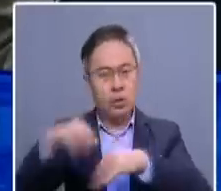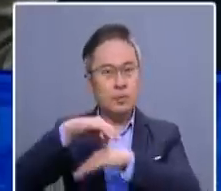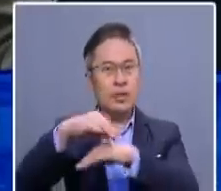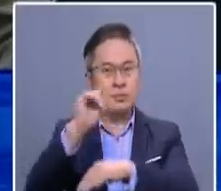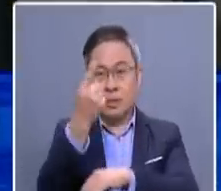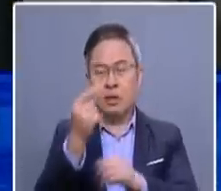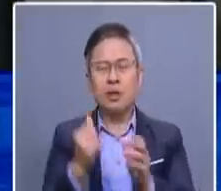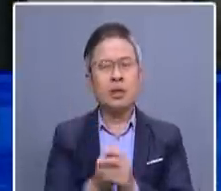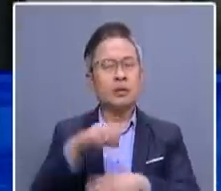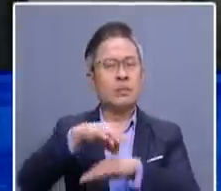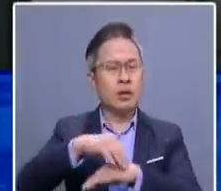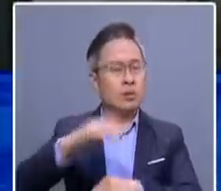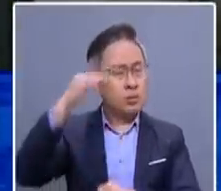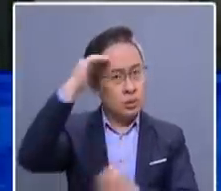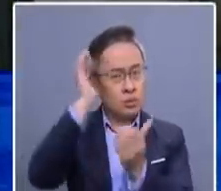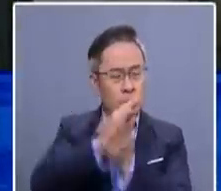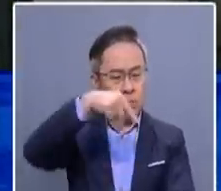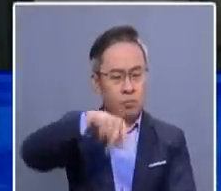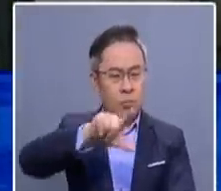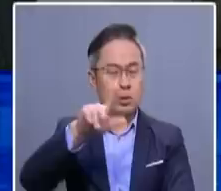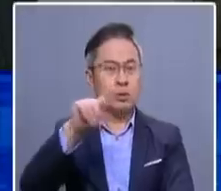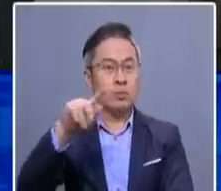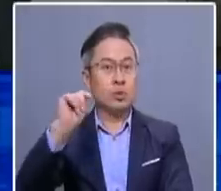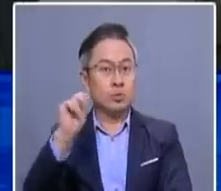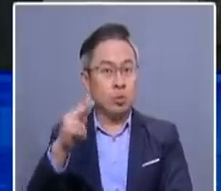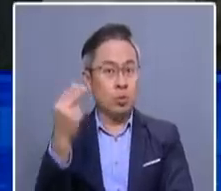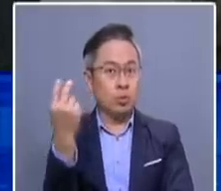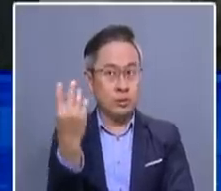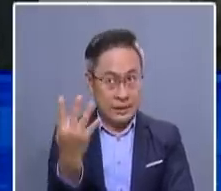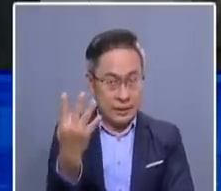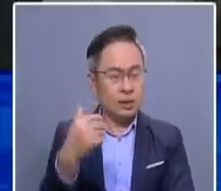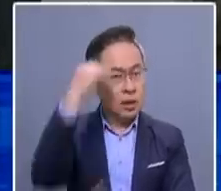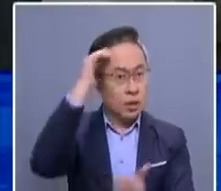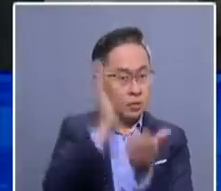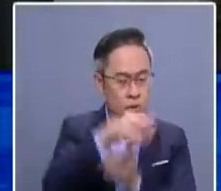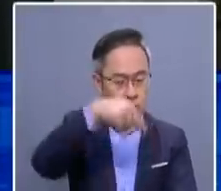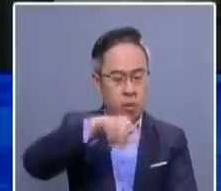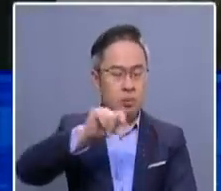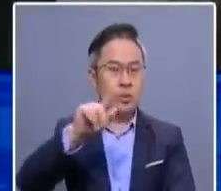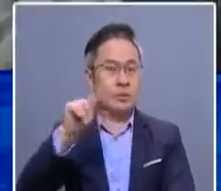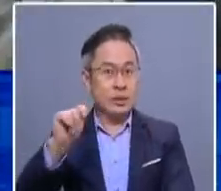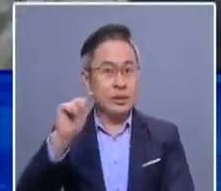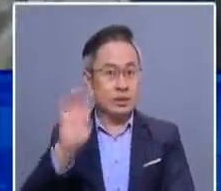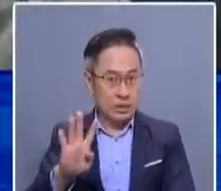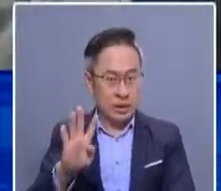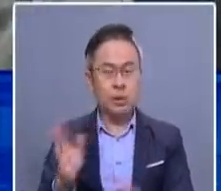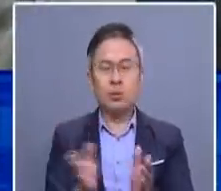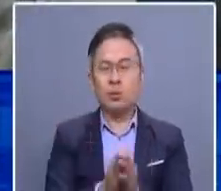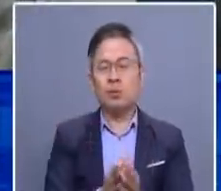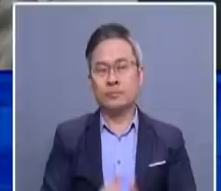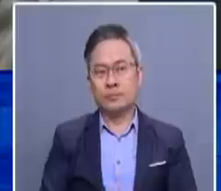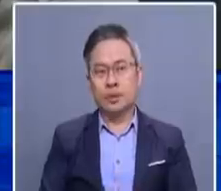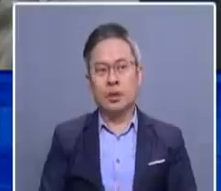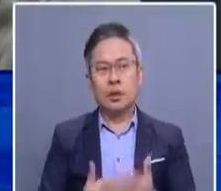ลตำรวจโท4ตำแหน่งและพลตำรวจตรี4ตำแหน่งซึ่งการประชุมคราวที่แล้วเนี่ยถูกตีกลับมาให้พิจารณาอำน